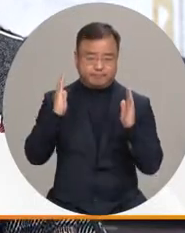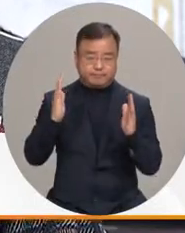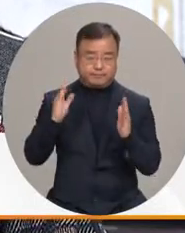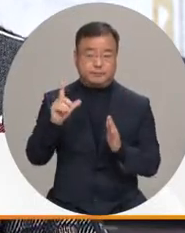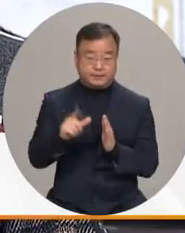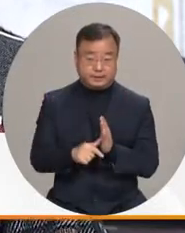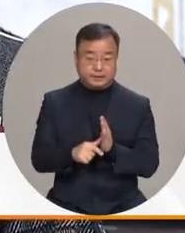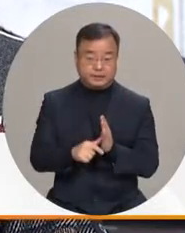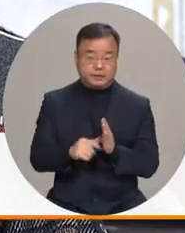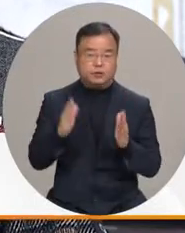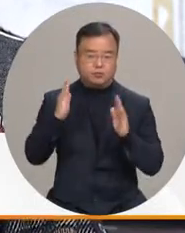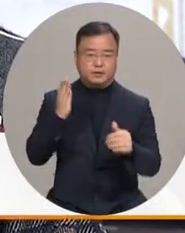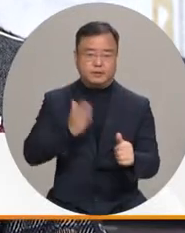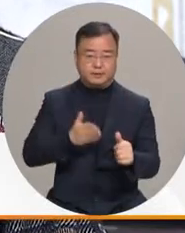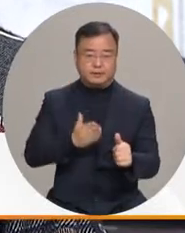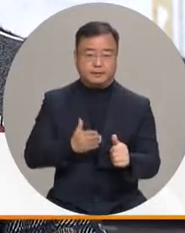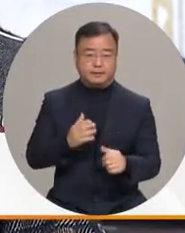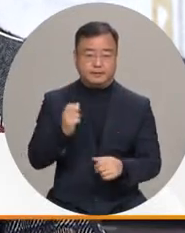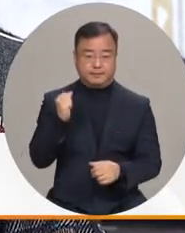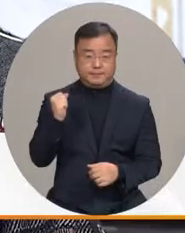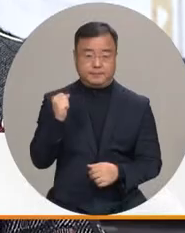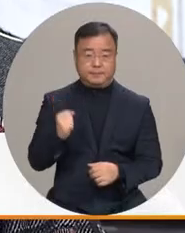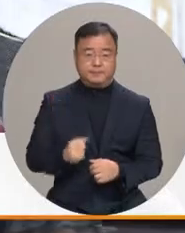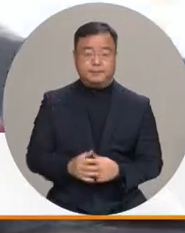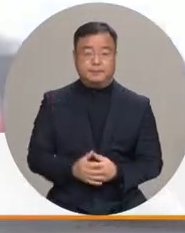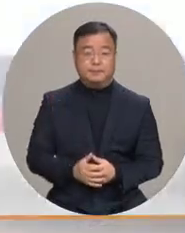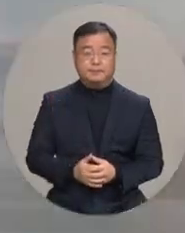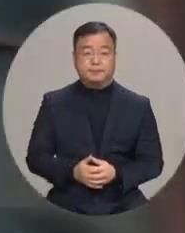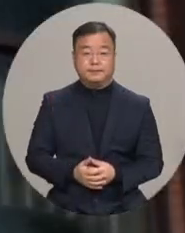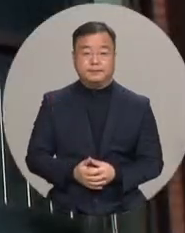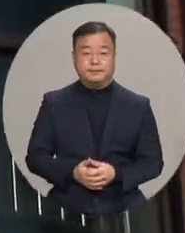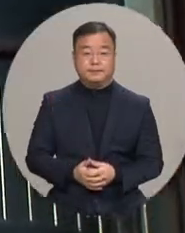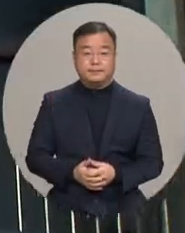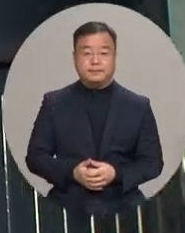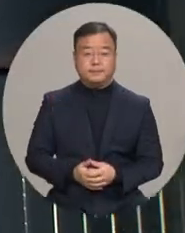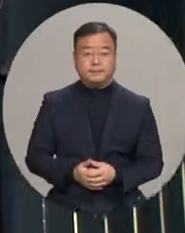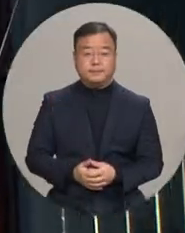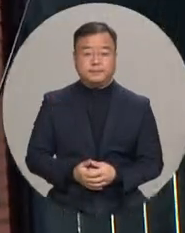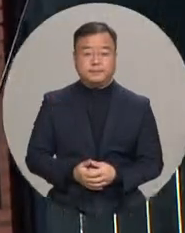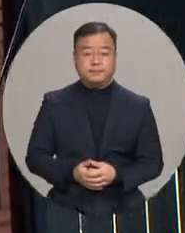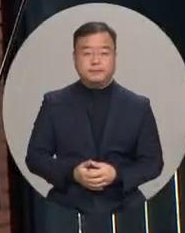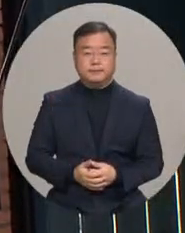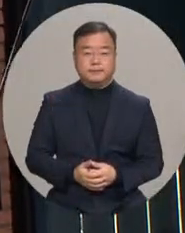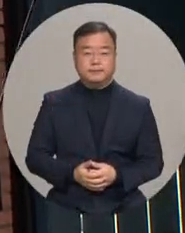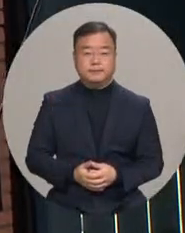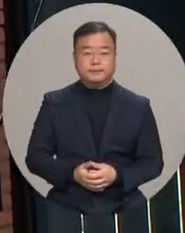시기에 공부했으면 좋겠다. 화이팅. EBS 뉴스 서진석입니다.